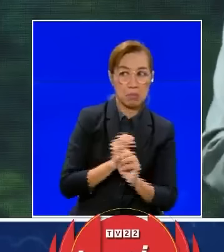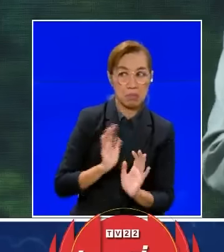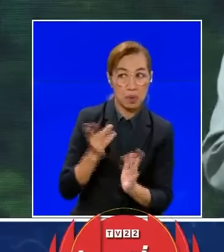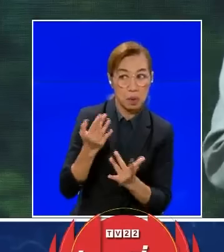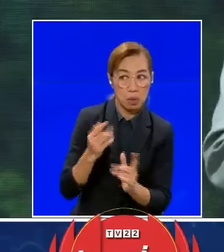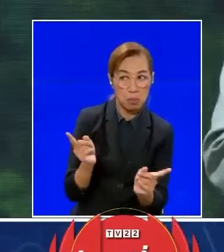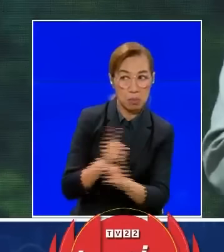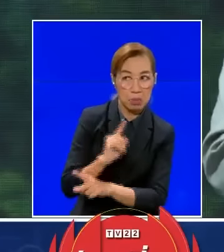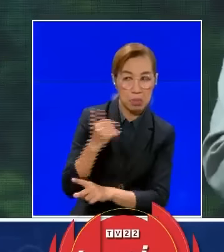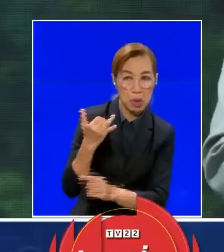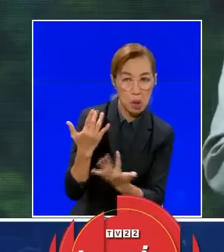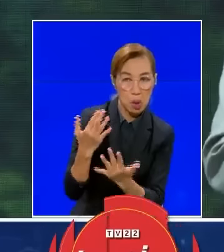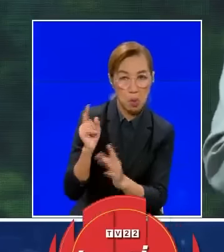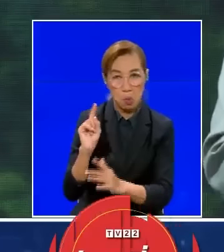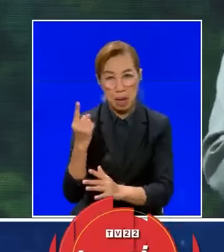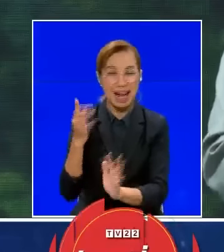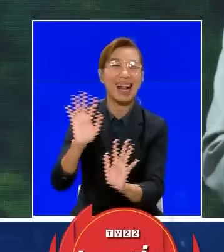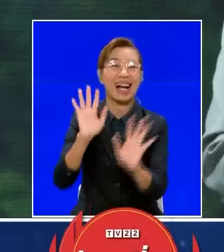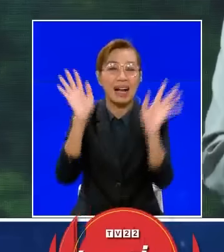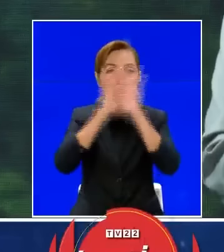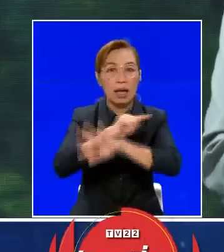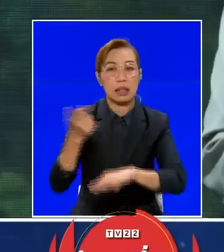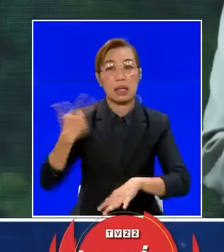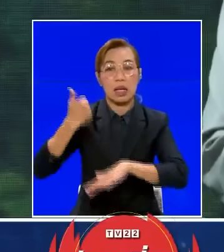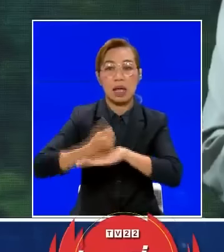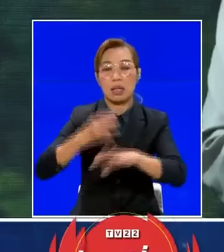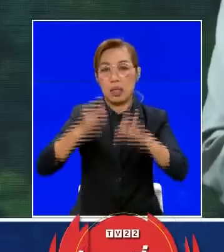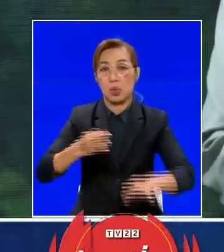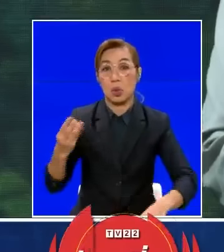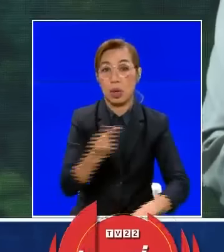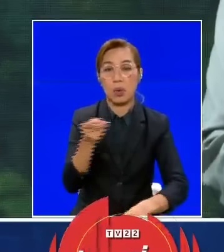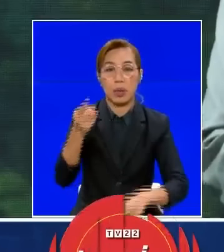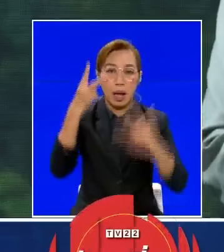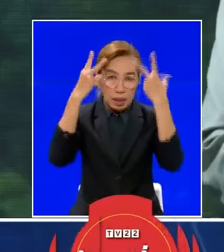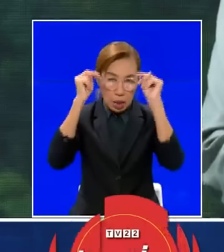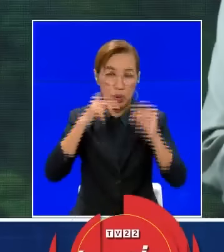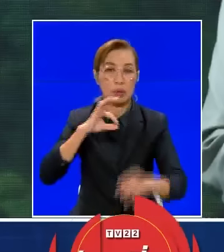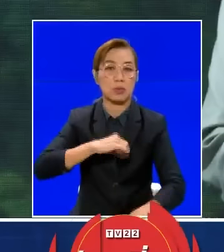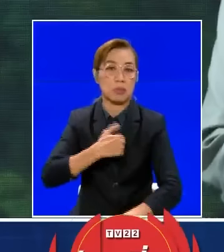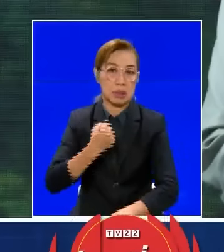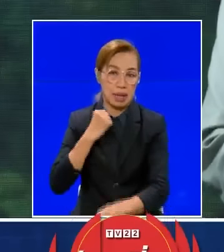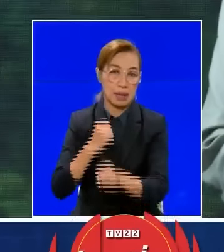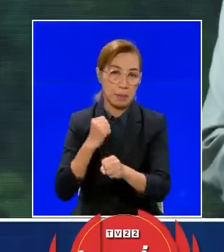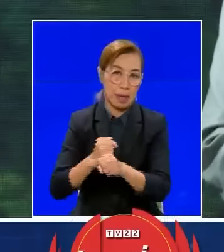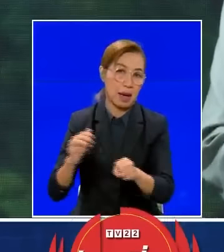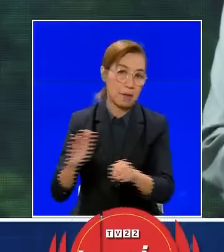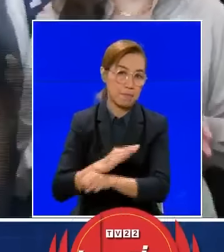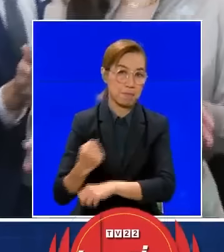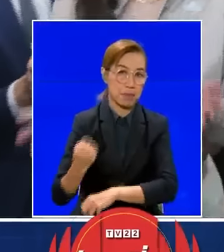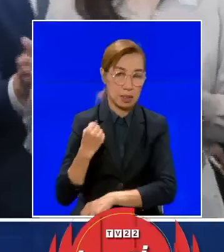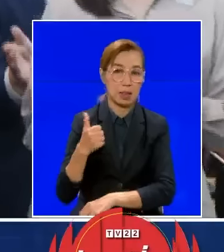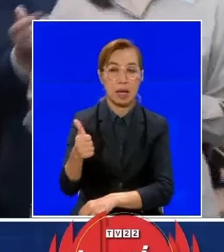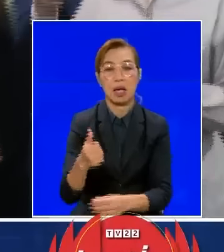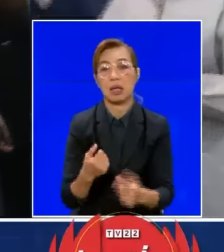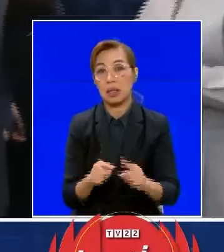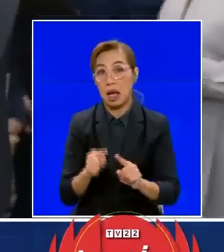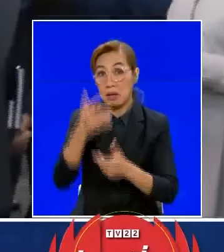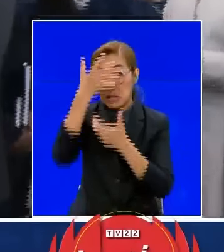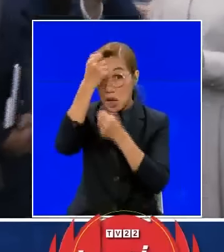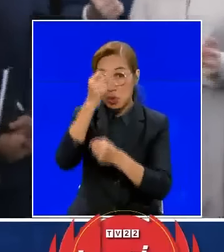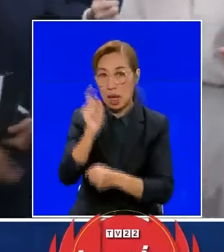คือมันกับกระชับความเชื่อมั่นให้กับท่านนายกเวลาปฏิบัติภารกิจหรือว่าไปทำหน้าที่ที่ต่างประเทศด้วยแต่ผมก็น่าสนใจนะเพราะว่าพอเป็นแ